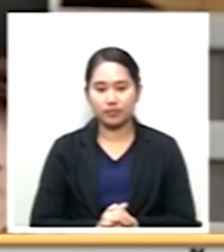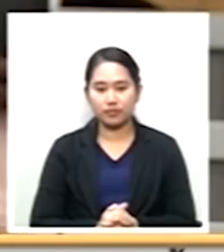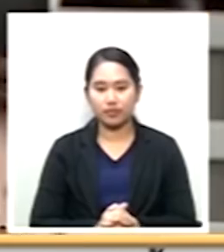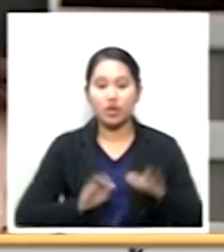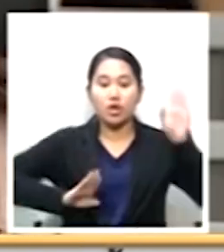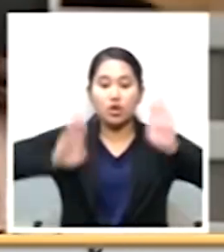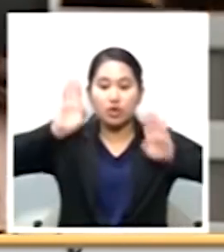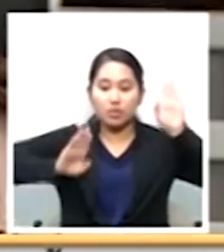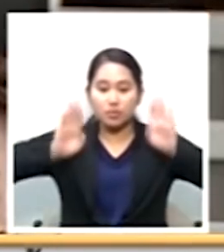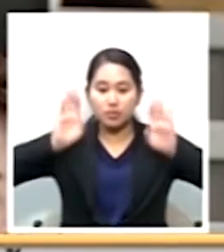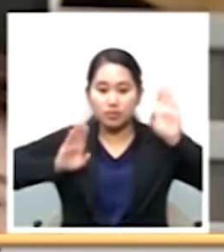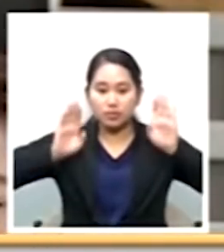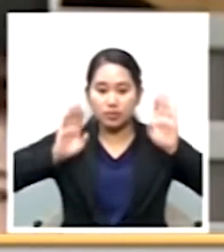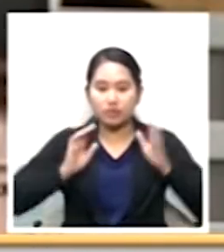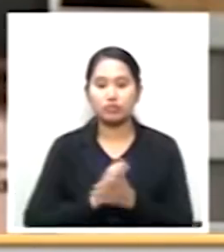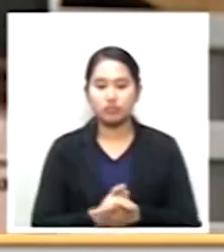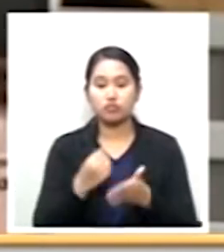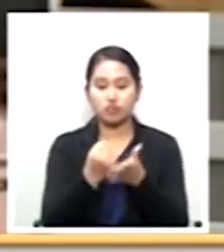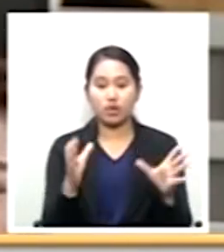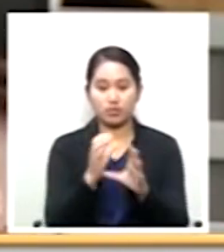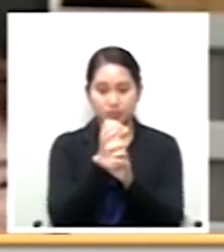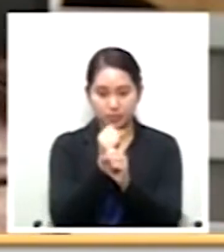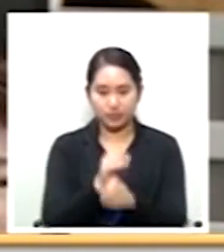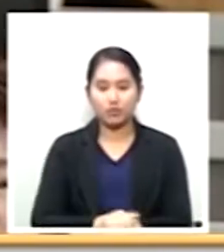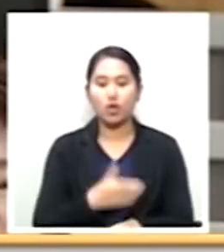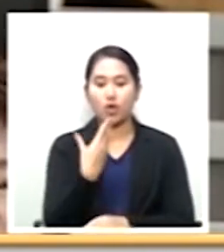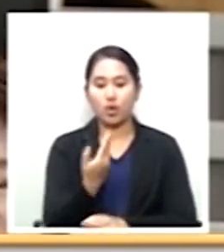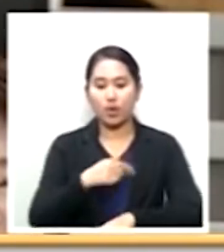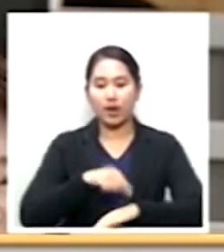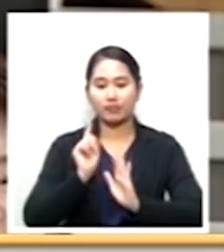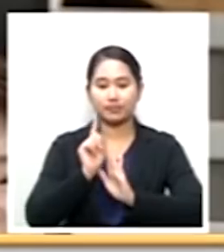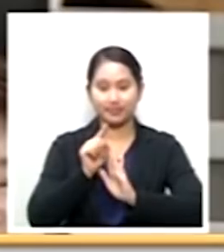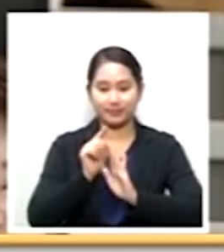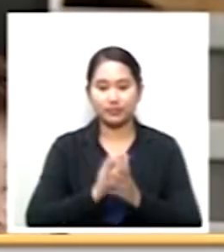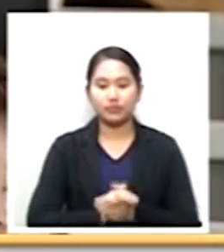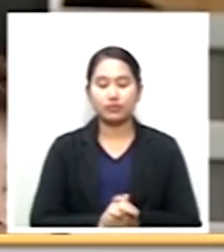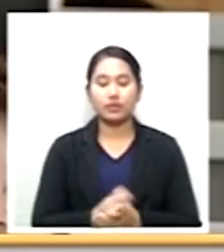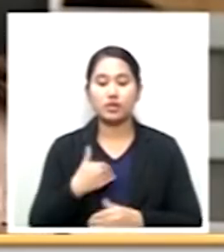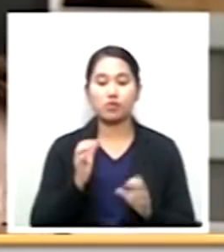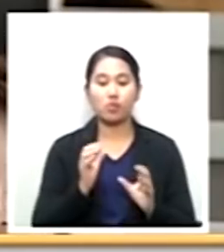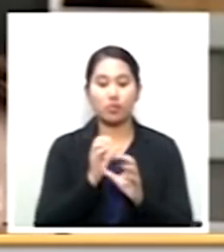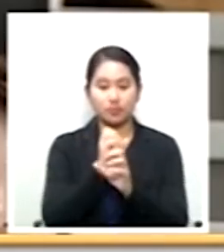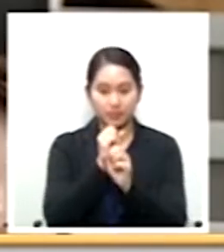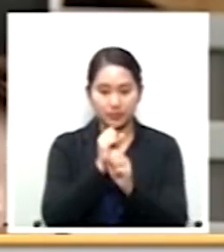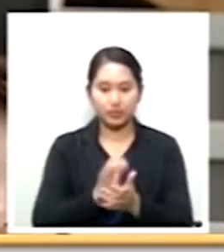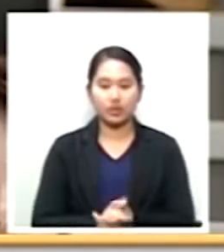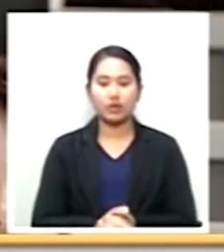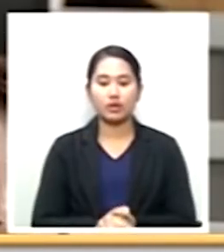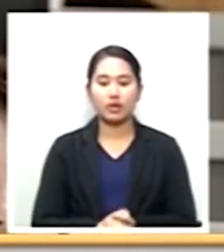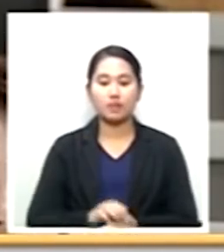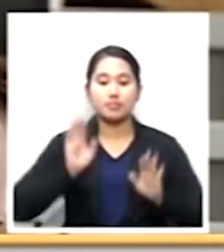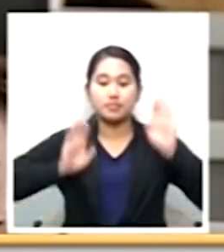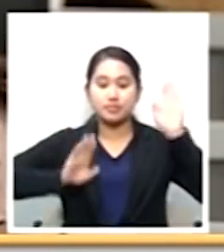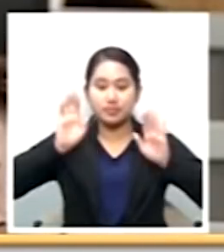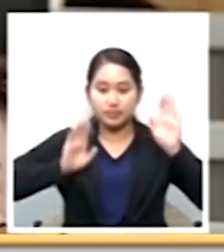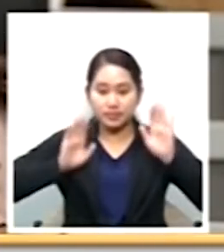มีพระมหากษัตริย์ทรงเป็นพระประมุข สรุปได้เลยครับ ครับกำลังสรุปครับขออีกหนึ่งนาทีครับ สมควรแก่เวลาเลยครับ ครับผมกำลังสรุปครับท่านประธานครับระบอบประชาธิปไตยอันมีพระมห